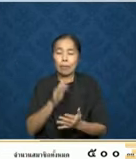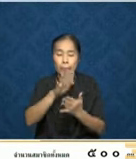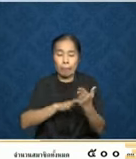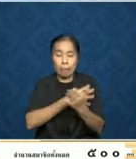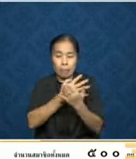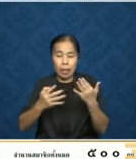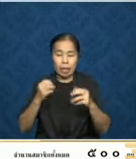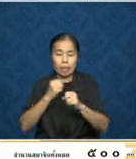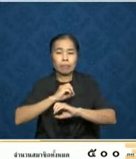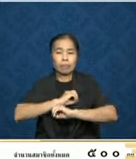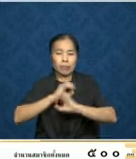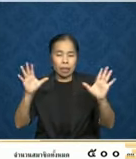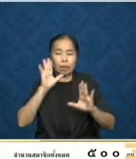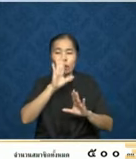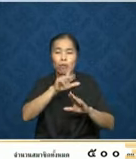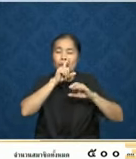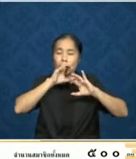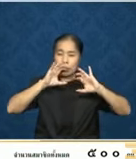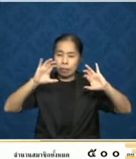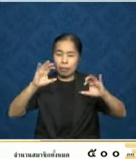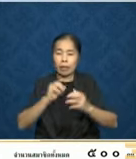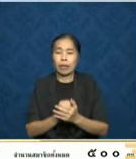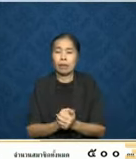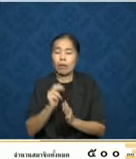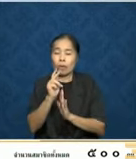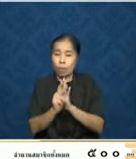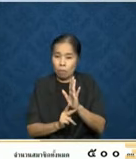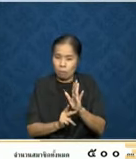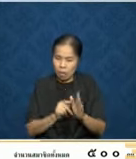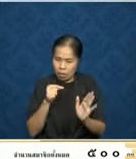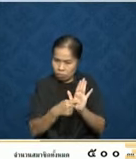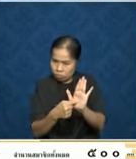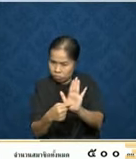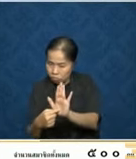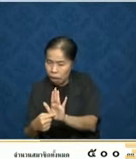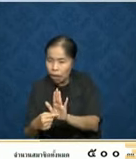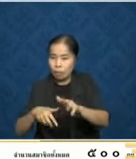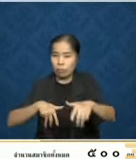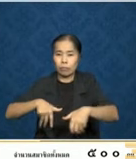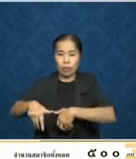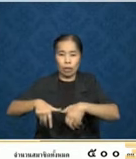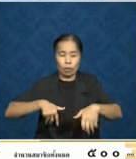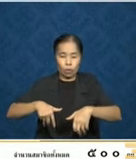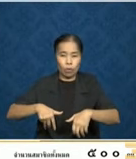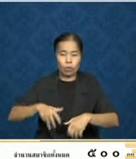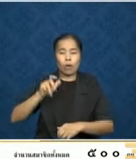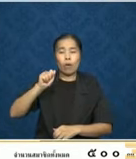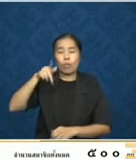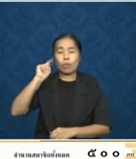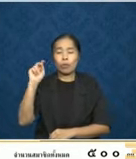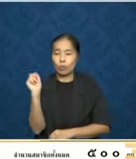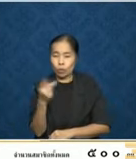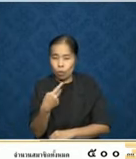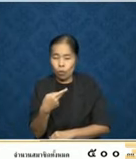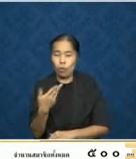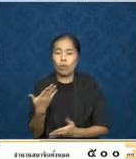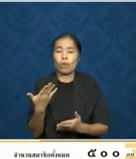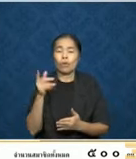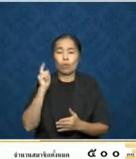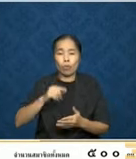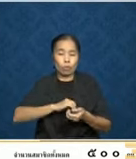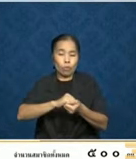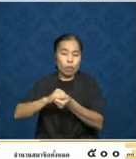การที่ชัดเจนของภาครัฐครับการบังคับใช้กฎหมายการให้ประชาชนองค์กรปกครองส่วนท้องถิ่นมีส่